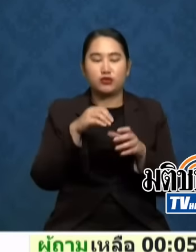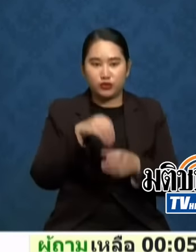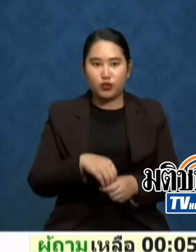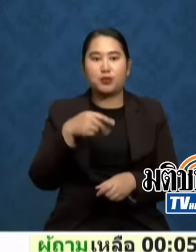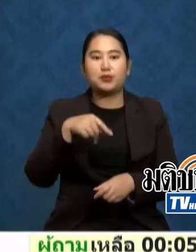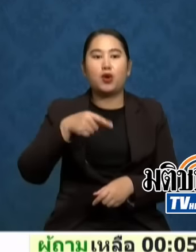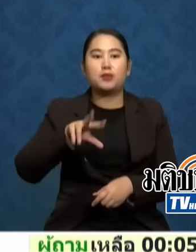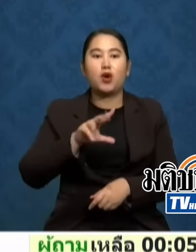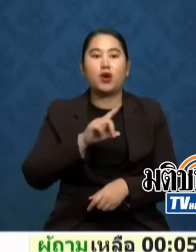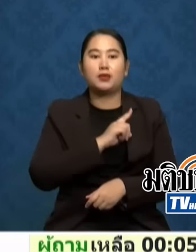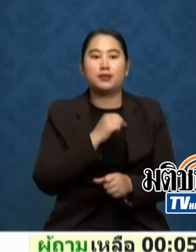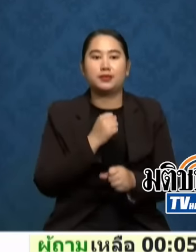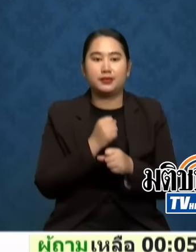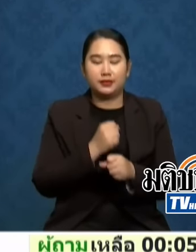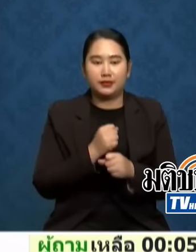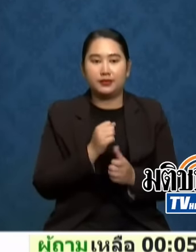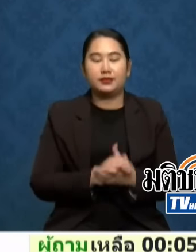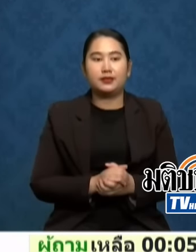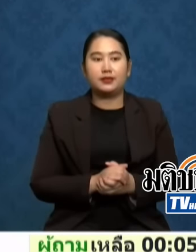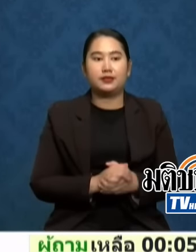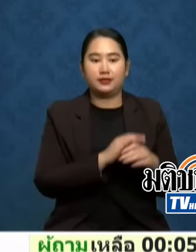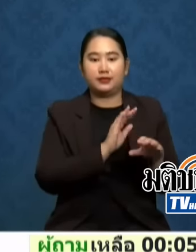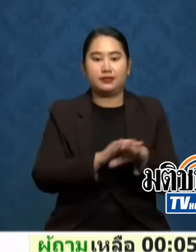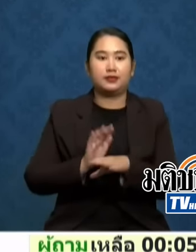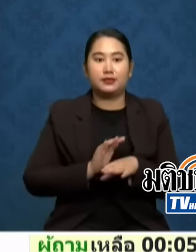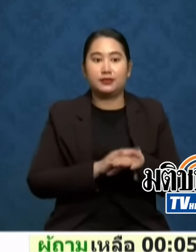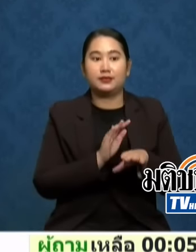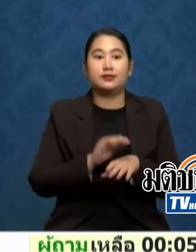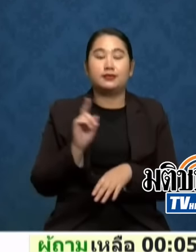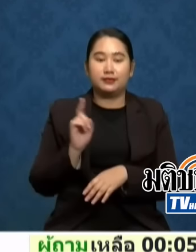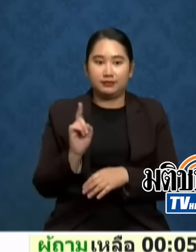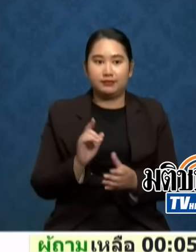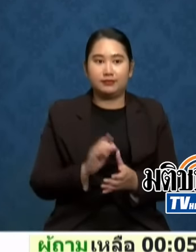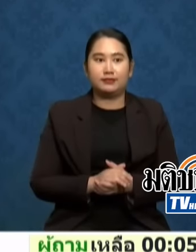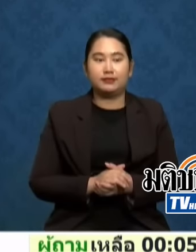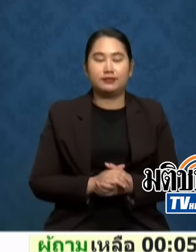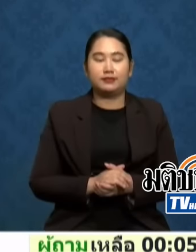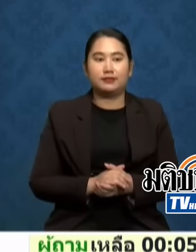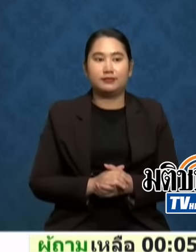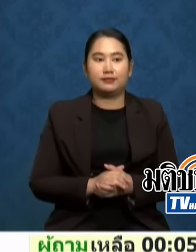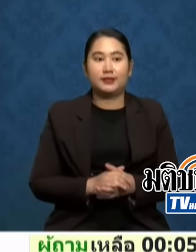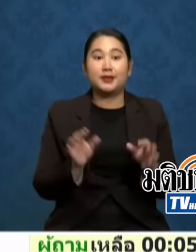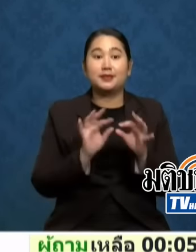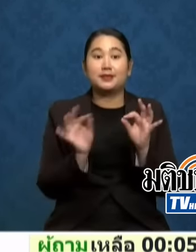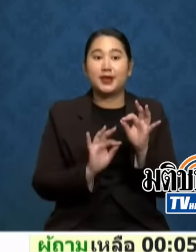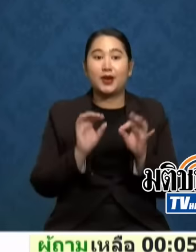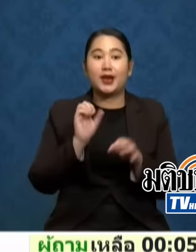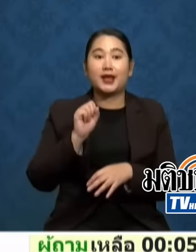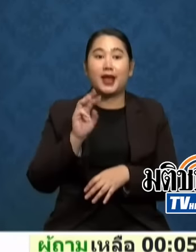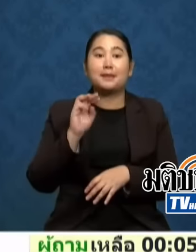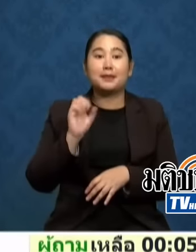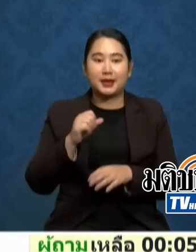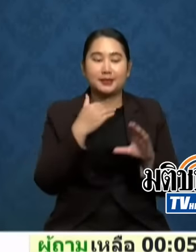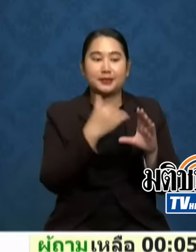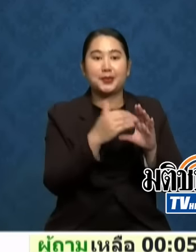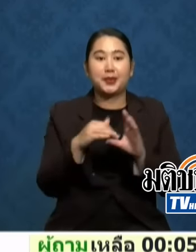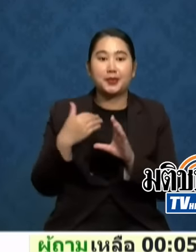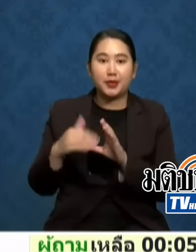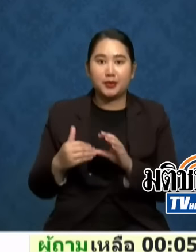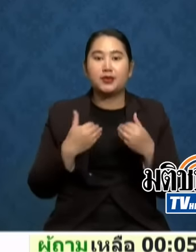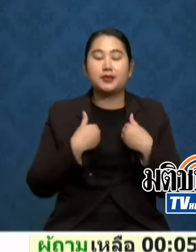ภ.นะครับแล้วก็มีการแจ้งเตือนไปใน SM, เป็น SMS ซึ่งในปัจจุบันนี้นะครับ